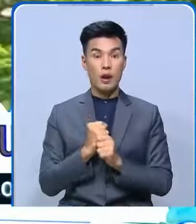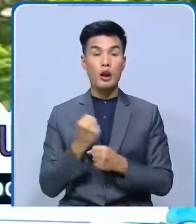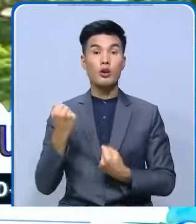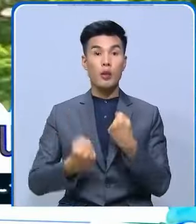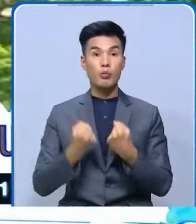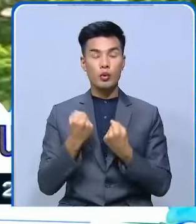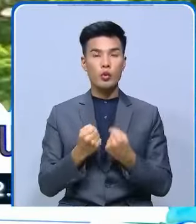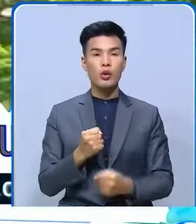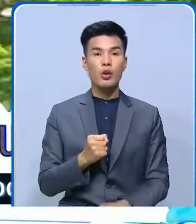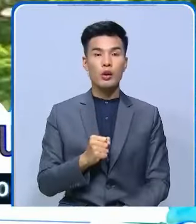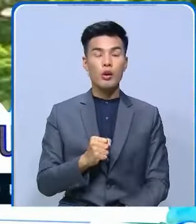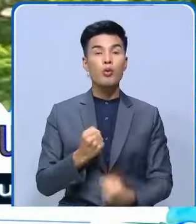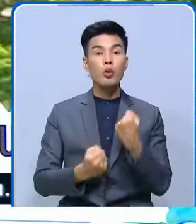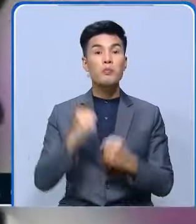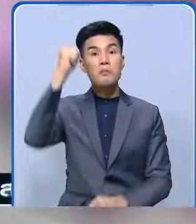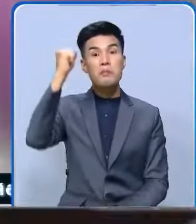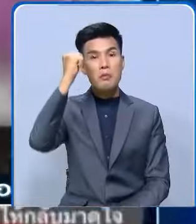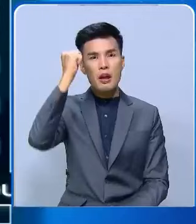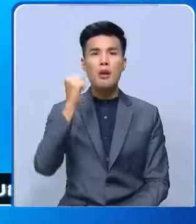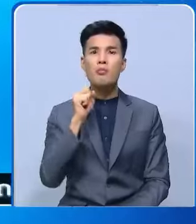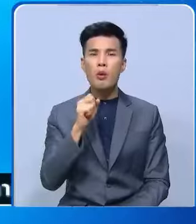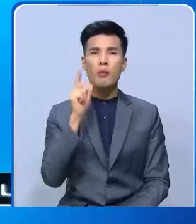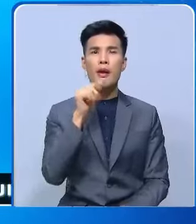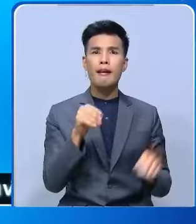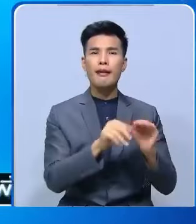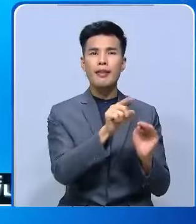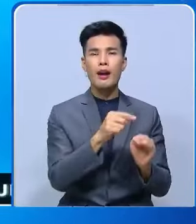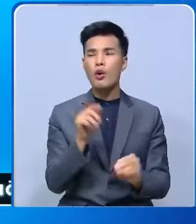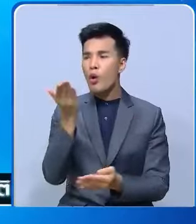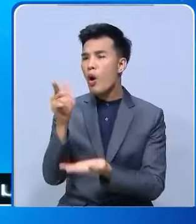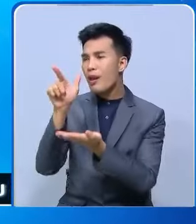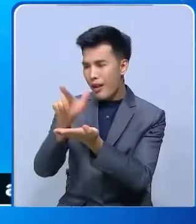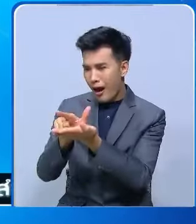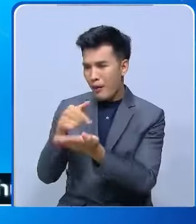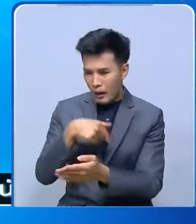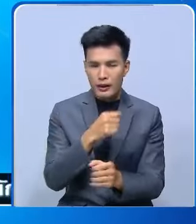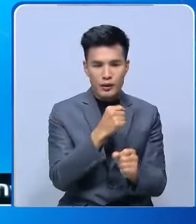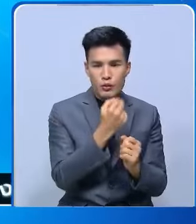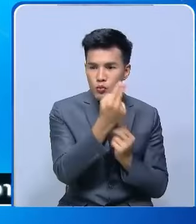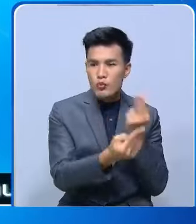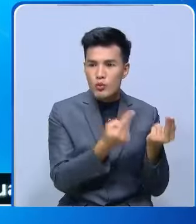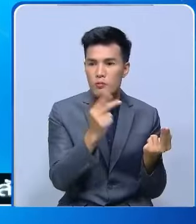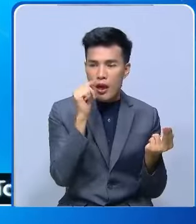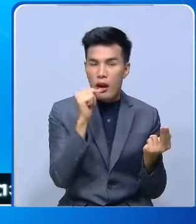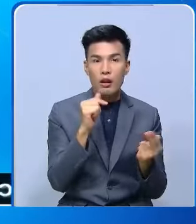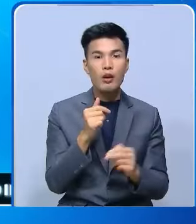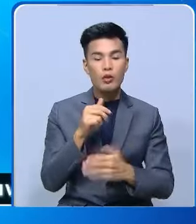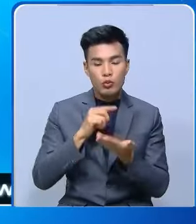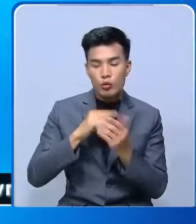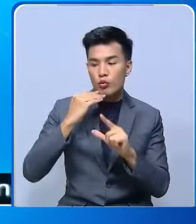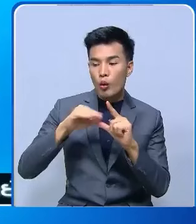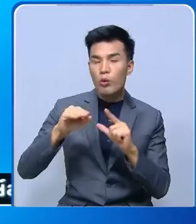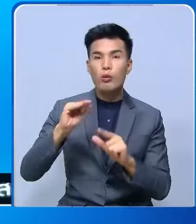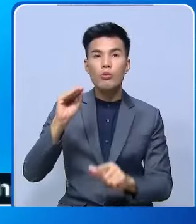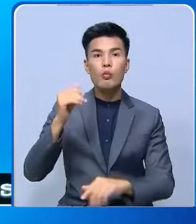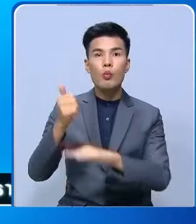ขสมกคุณผู้ชมคะจะลาไปดูใจแม่เป็นครั้งสุดท้ายปรากฏว่าส่งข้อความไปบอกหัวหน้าหัวหน้าด่าก็ทำให้